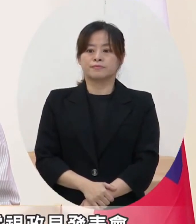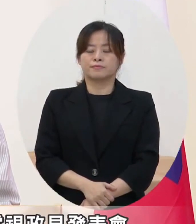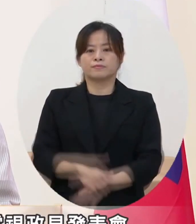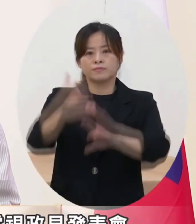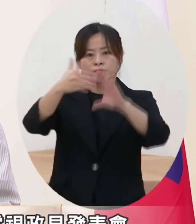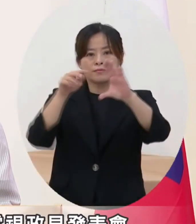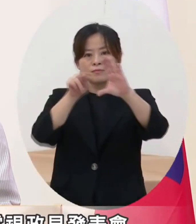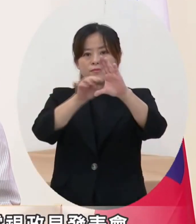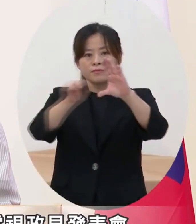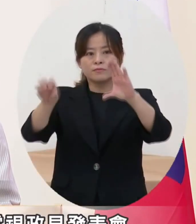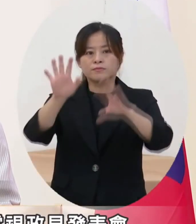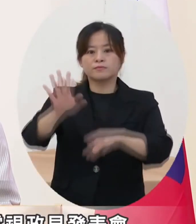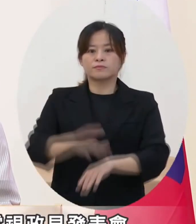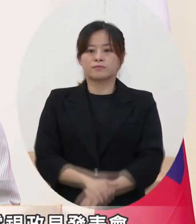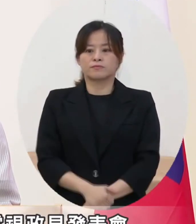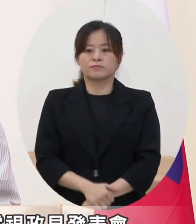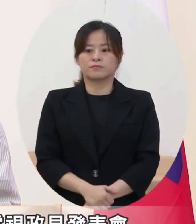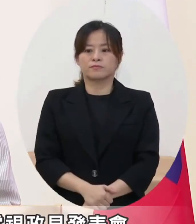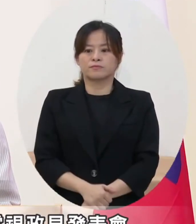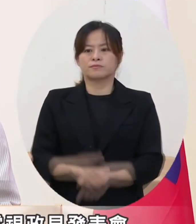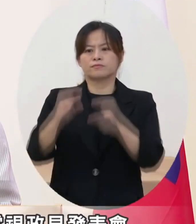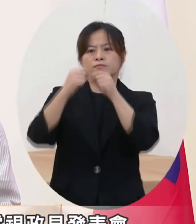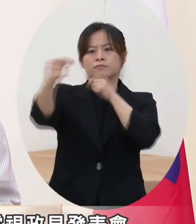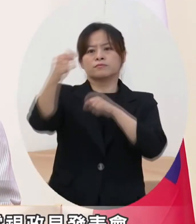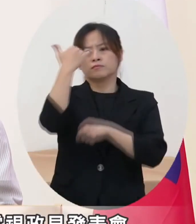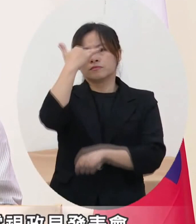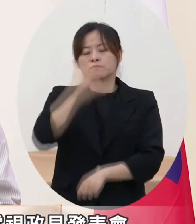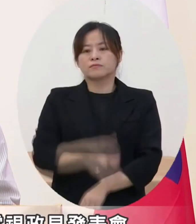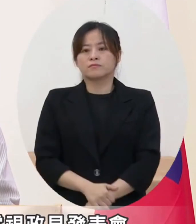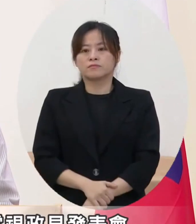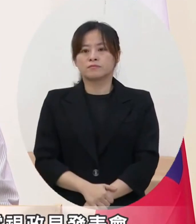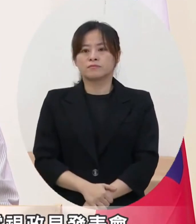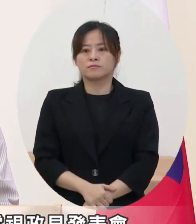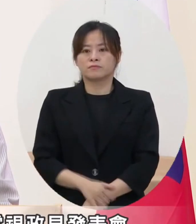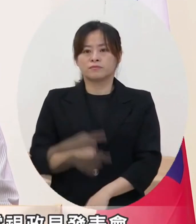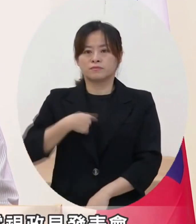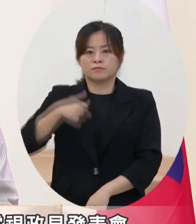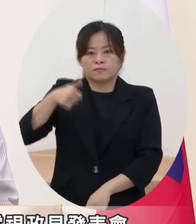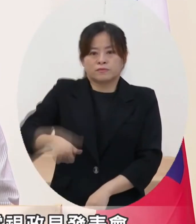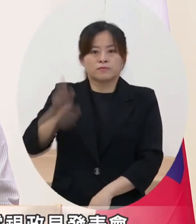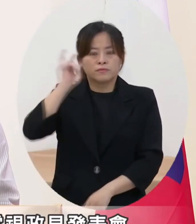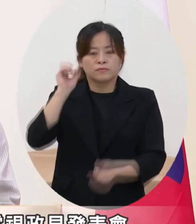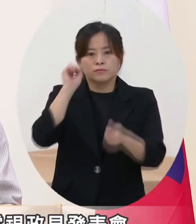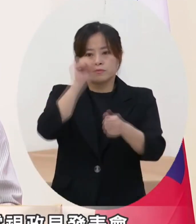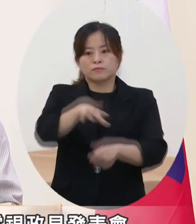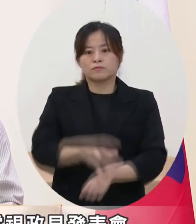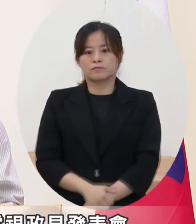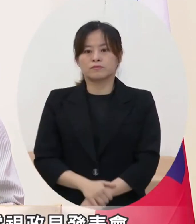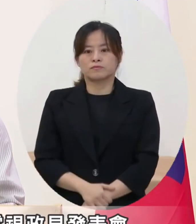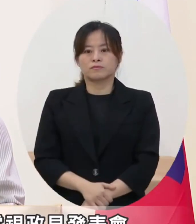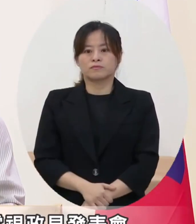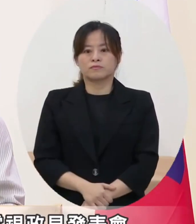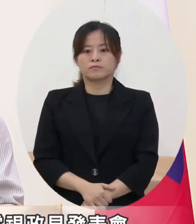电视上有哈，我们有按铃告知了哈。